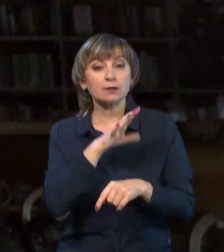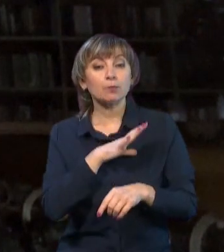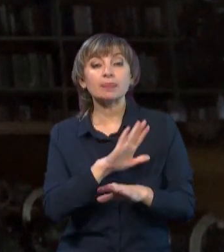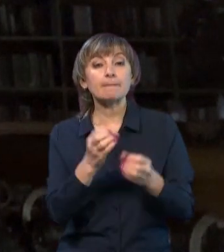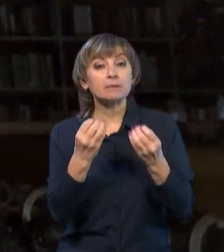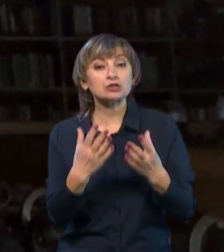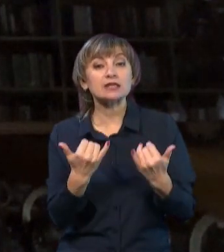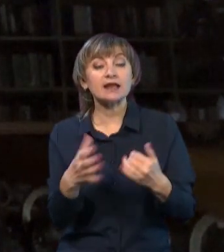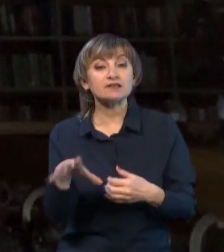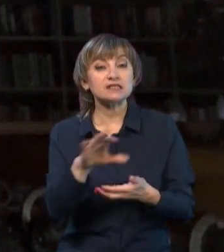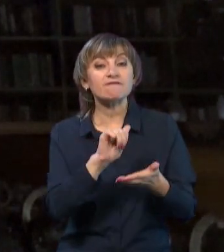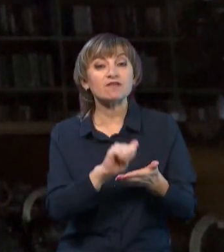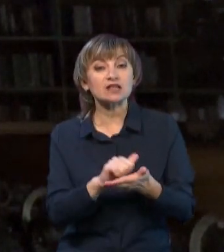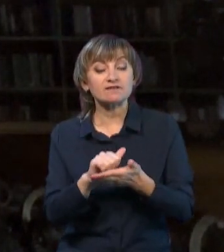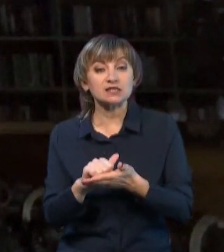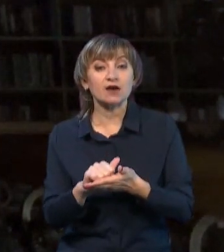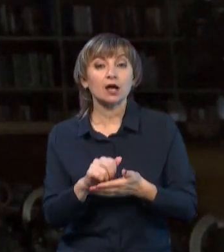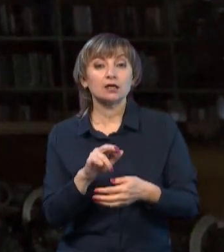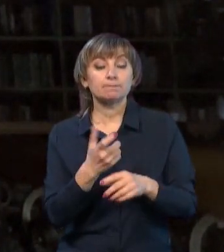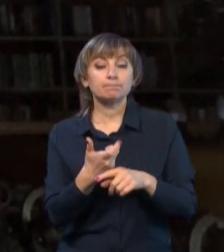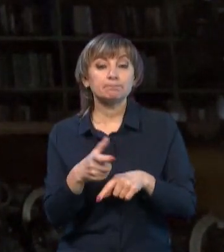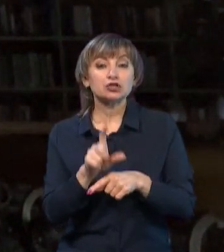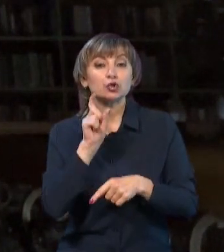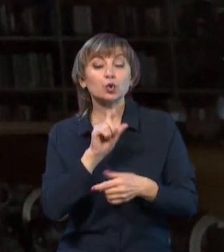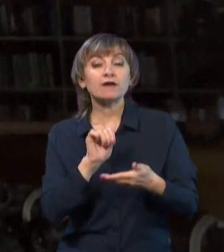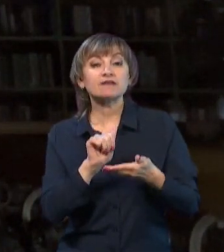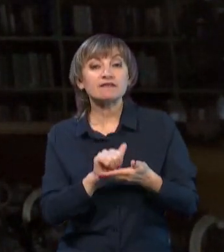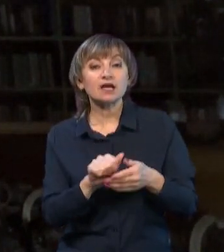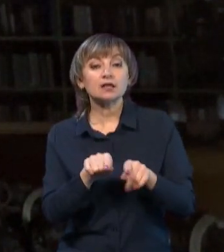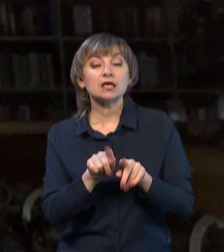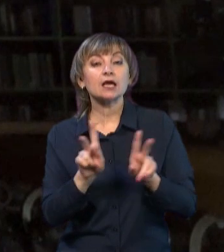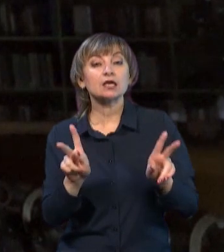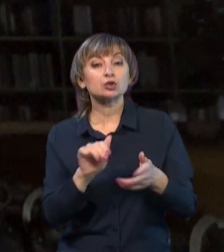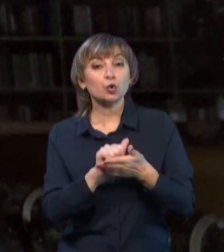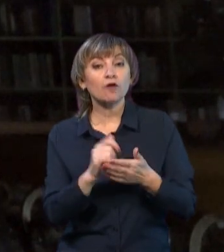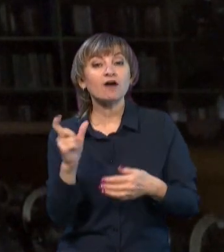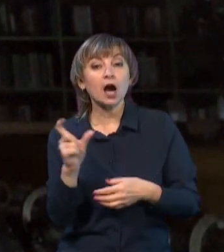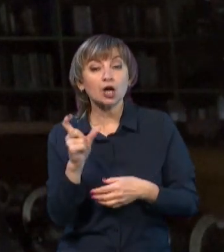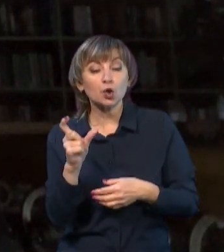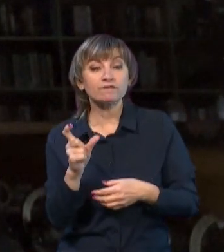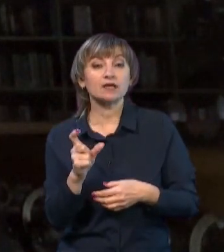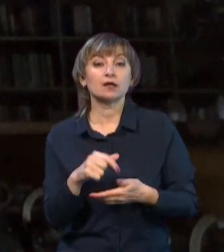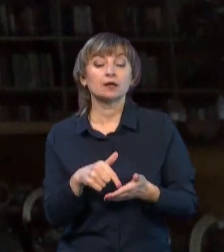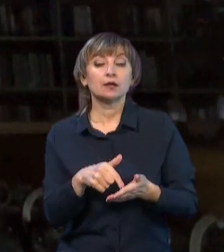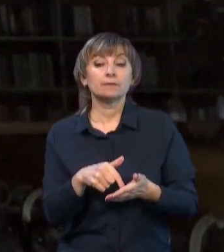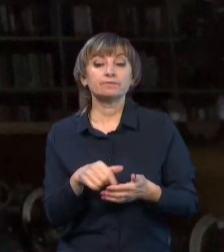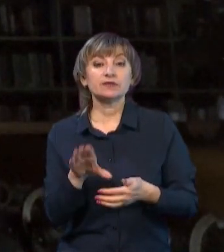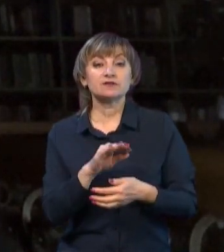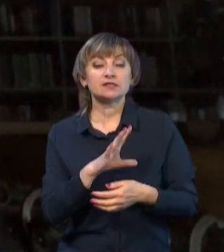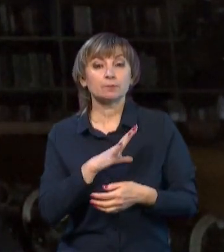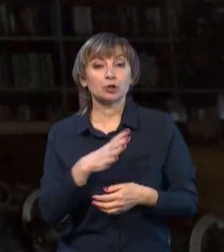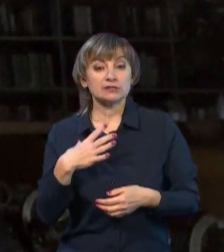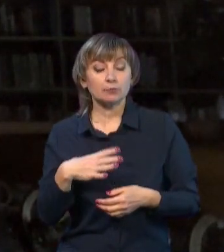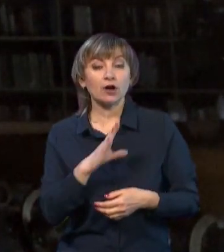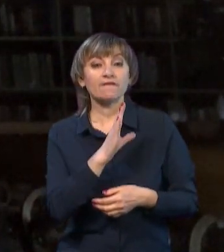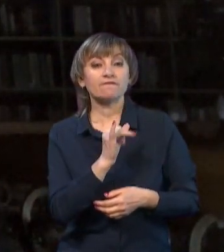для всіх видавців. Я би сказала, що більшість українських видавництв таки друкуються у Харкові. І всі ми були змушені,